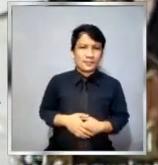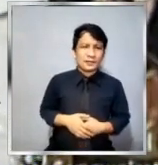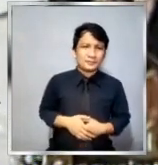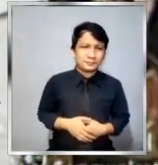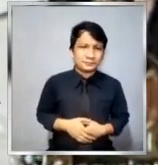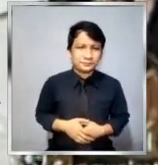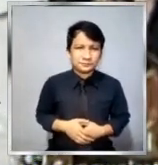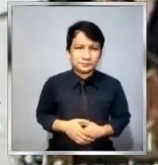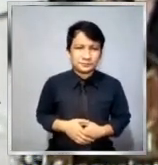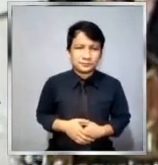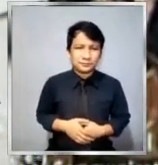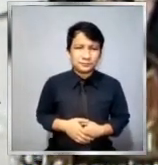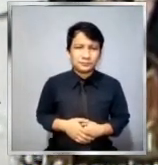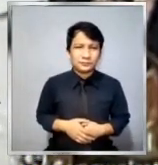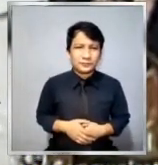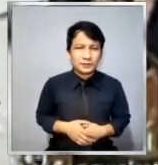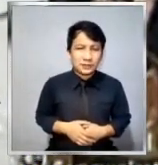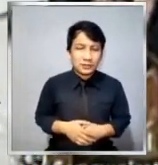Kaya,